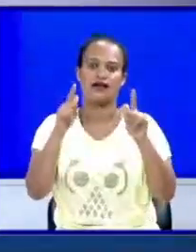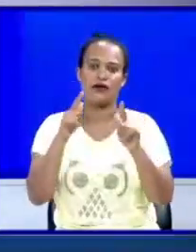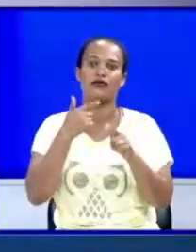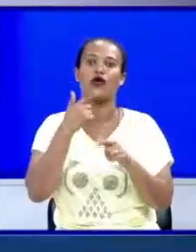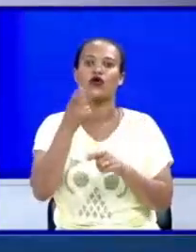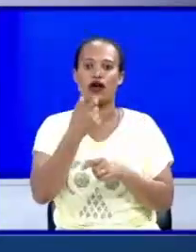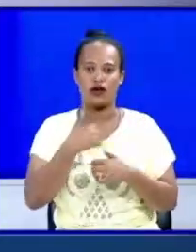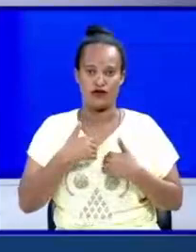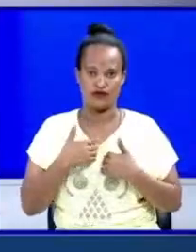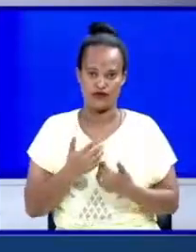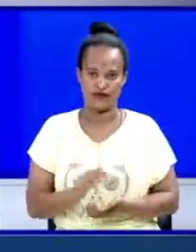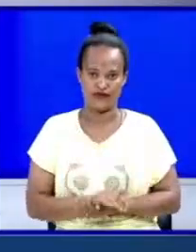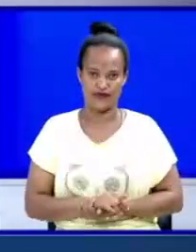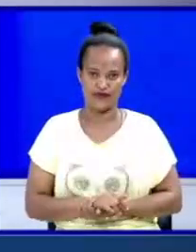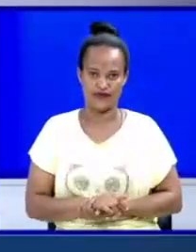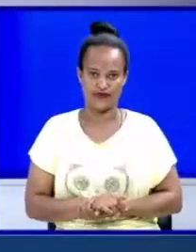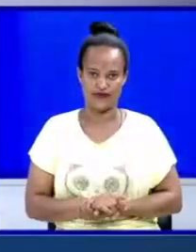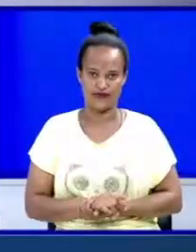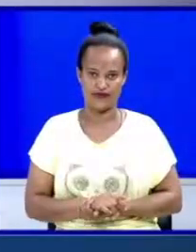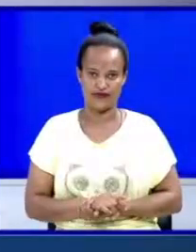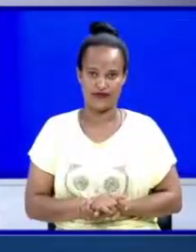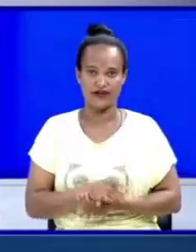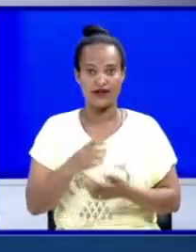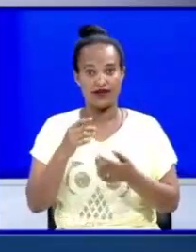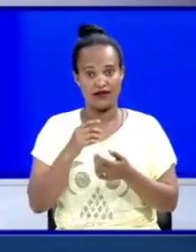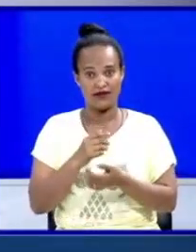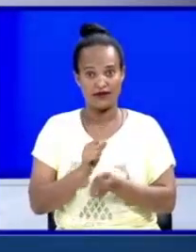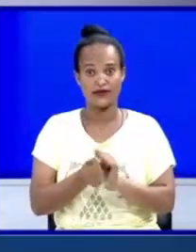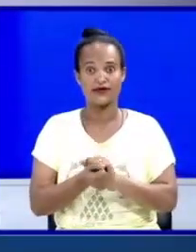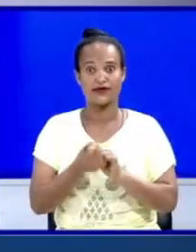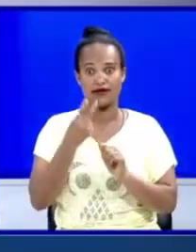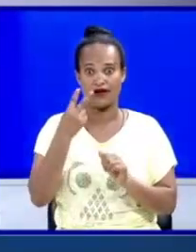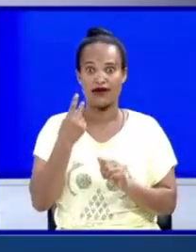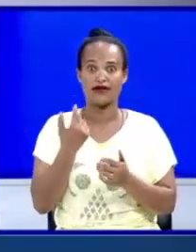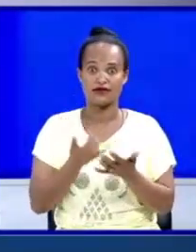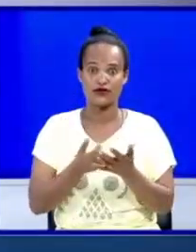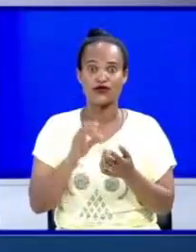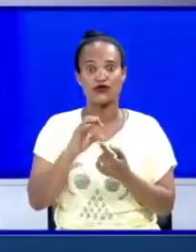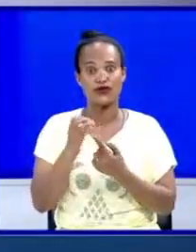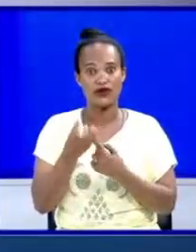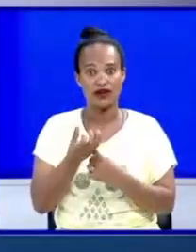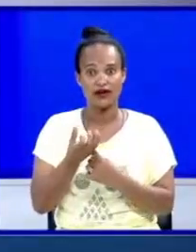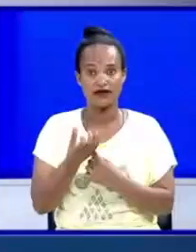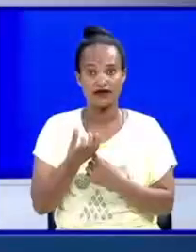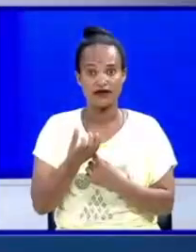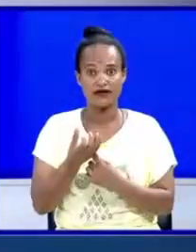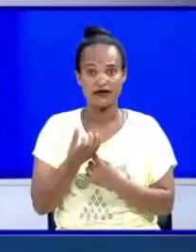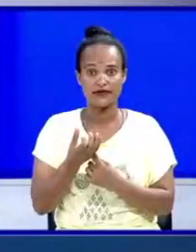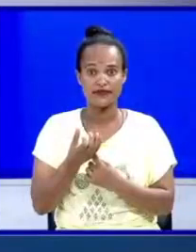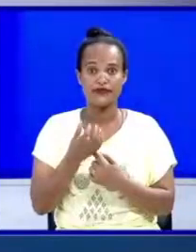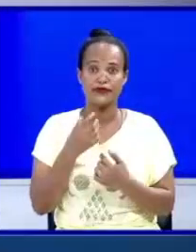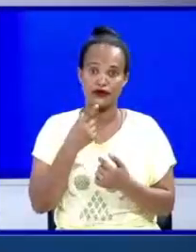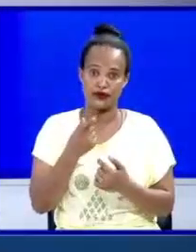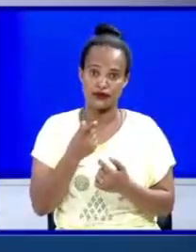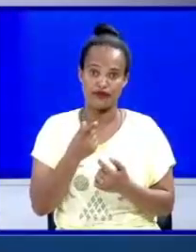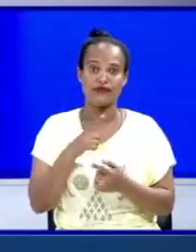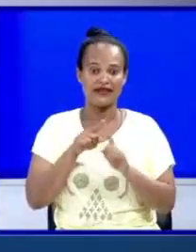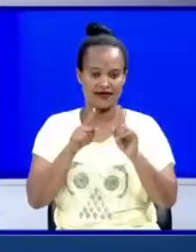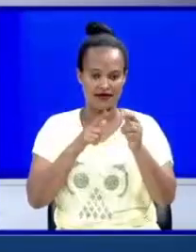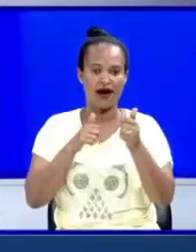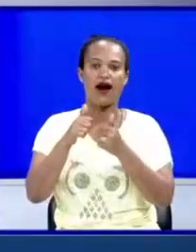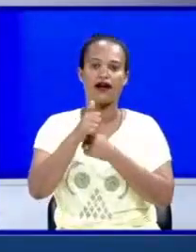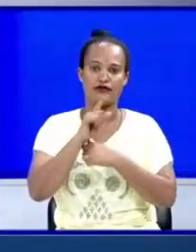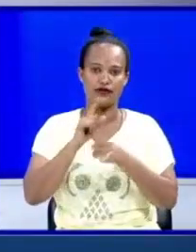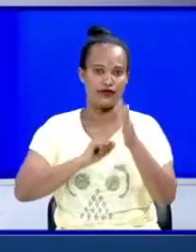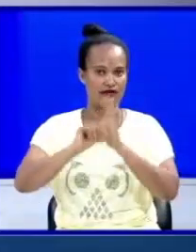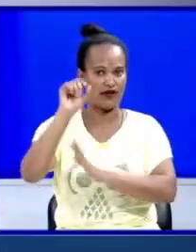ኣሎ ኣባህርና ኣሎ ቀይሕ ነረሻ እዚ ኩነታት ግናይ ስደት ሕማ ንዲ ግናይ ክሓልፍ እዩ